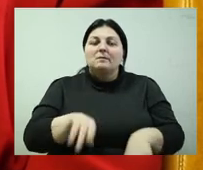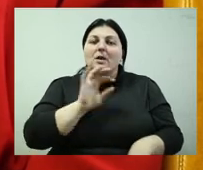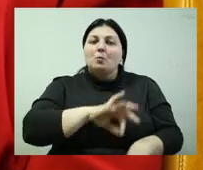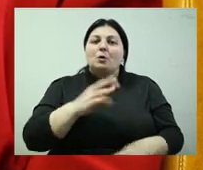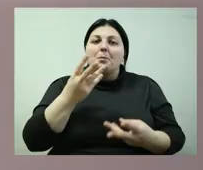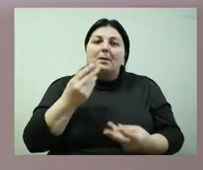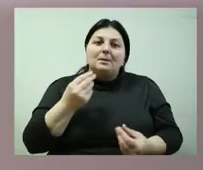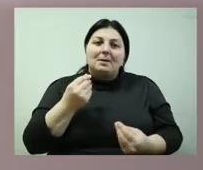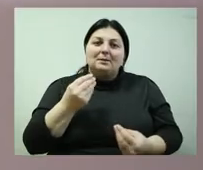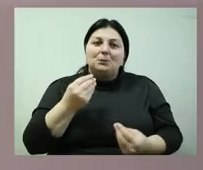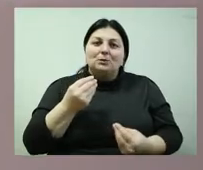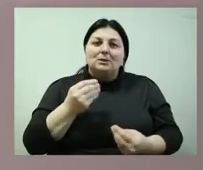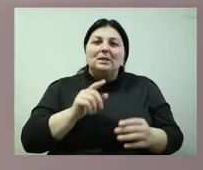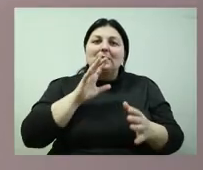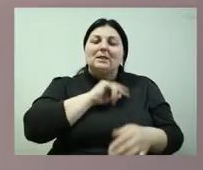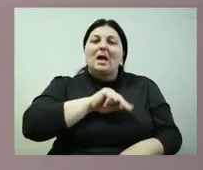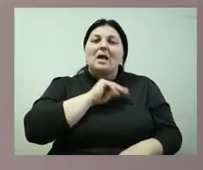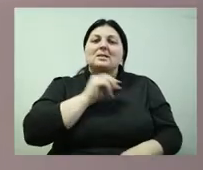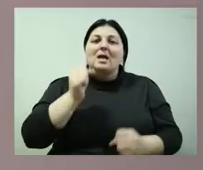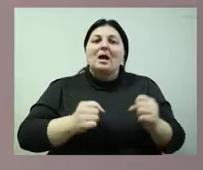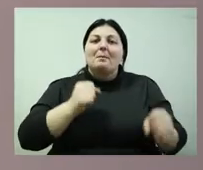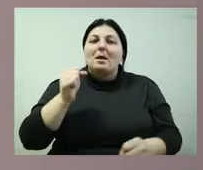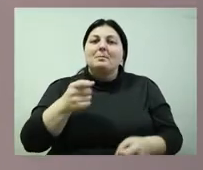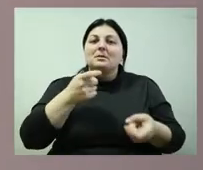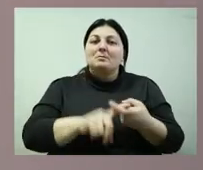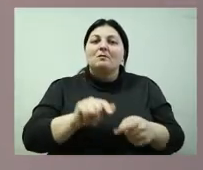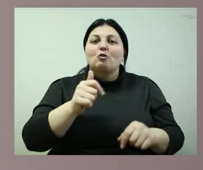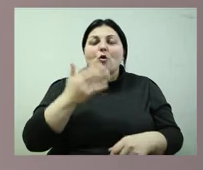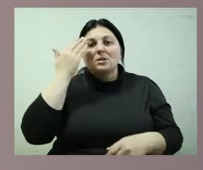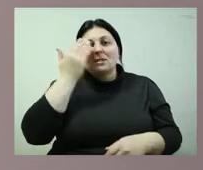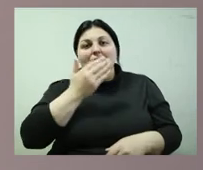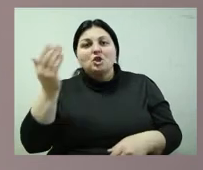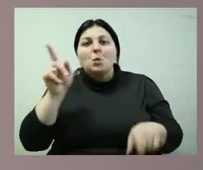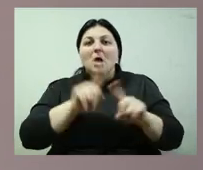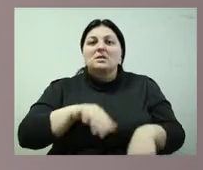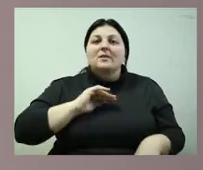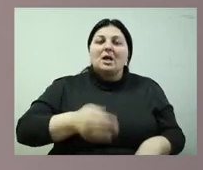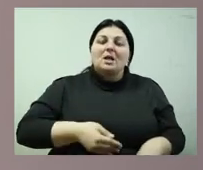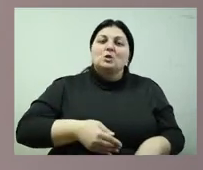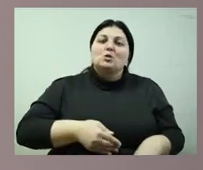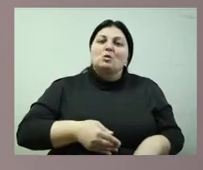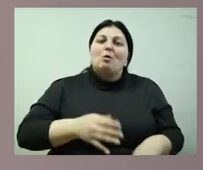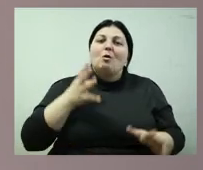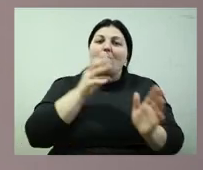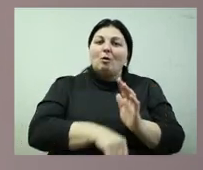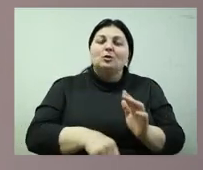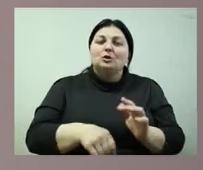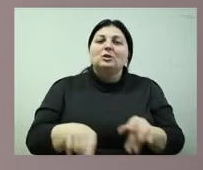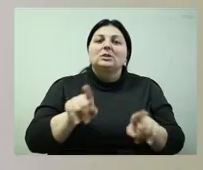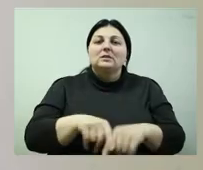ასევე საზღვარგარეთ, როგორც სამეცნიერო ცენტრებში, ასევე კერძო სტრუქტურებში, საჯარო